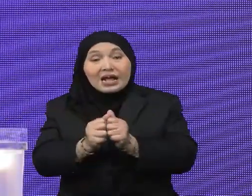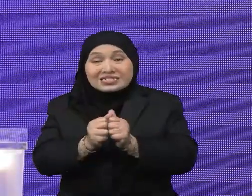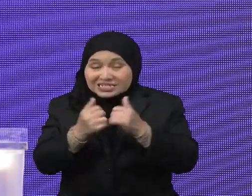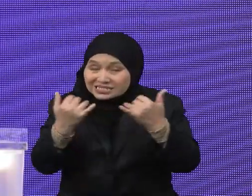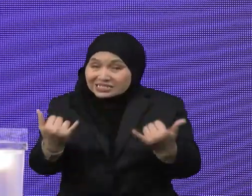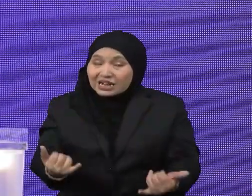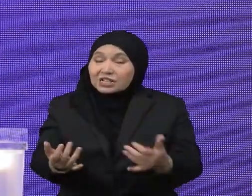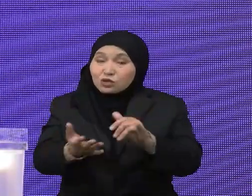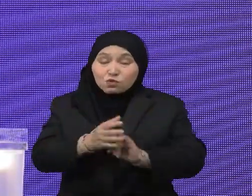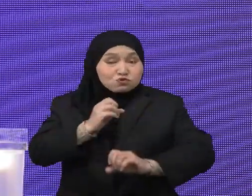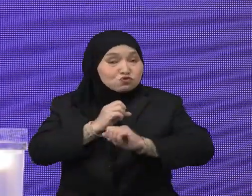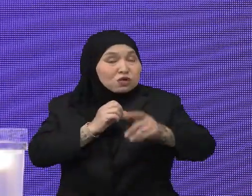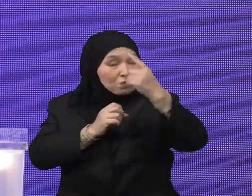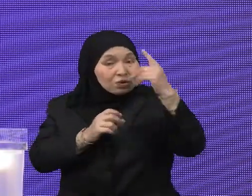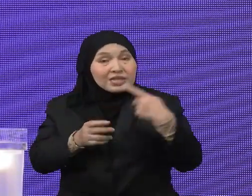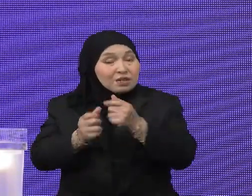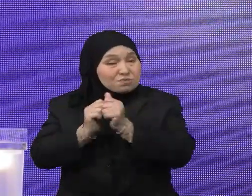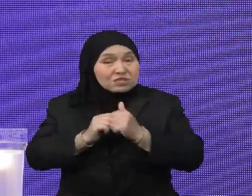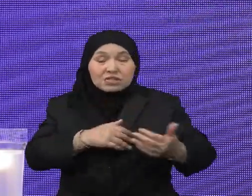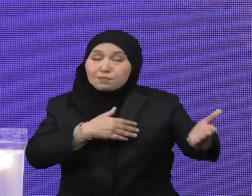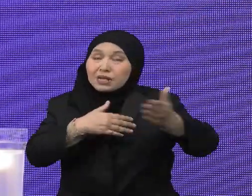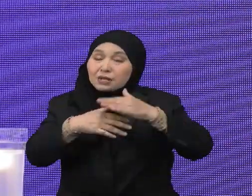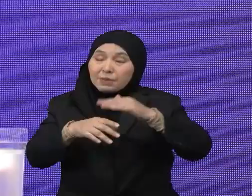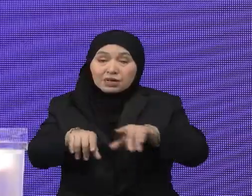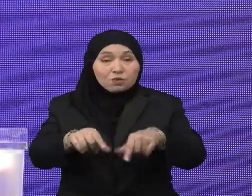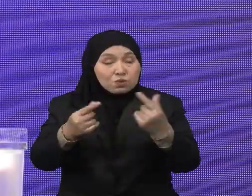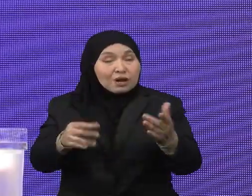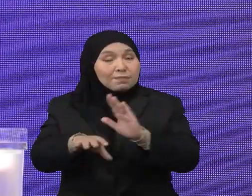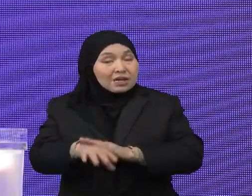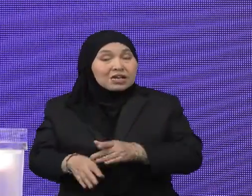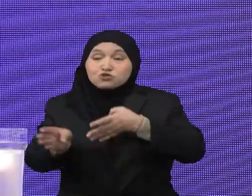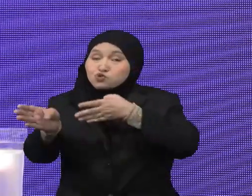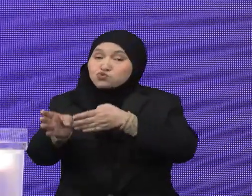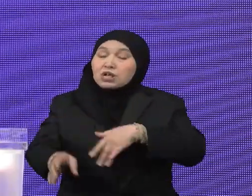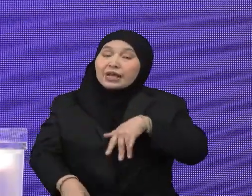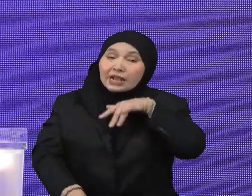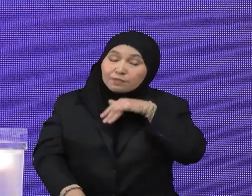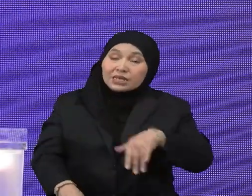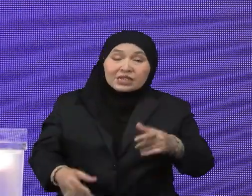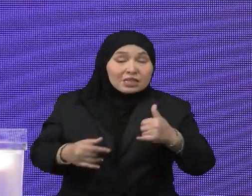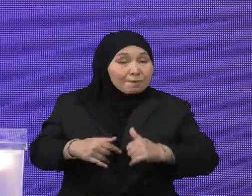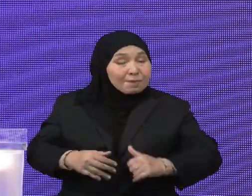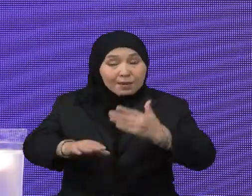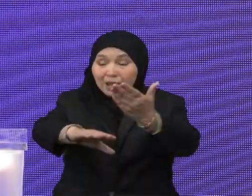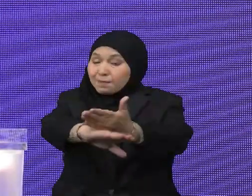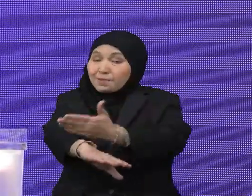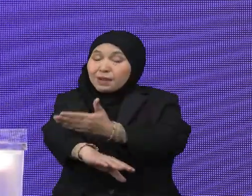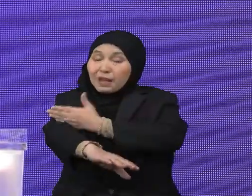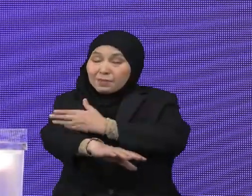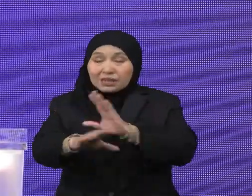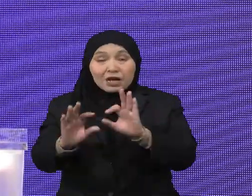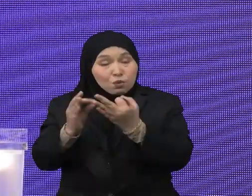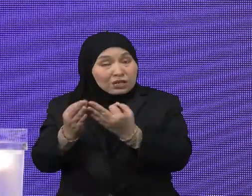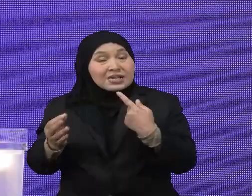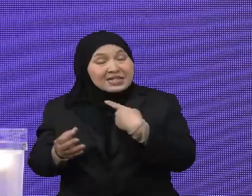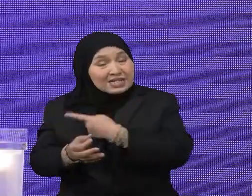dan itu seruan untuk kita bersama ya kita kembali kepada Alquran kepada sunnah nabi ini kita baiki di peringkat diri kita keluarga kita Dan harapnya